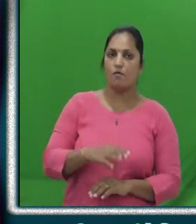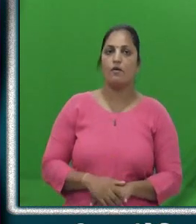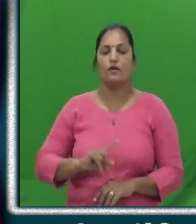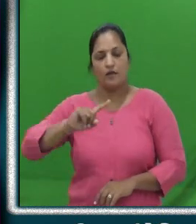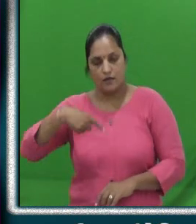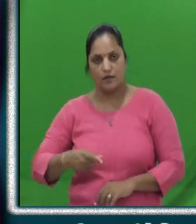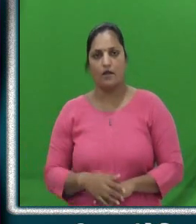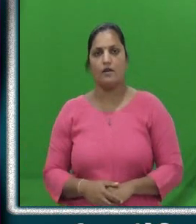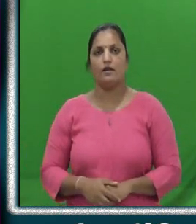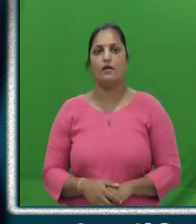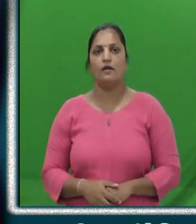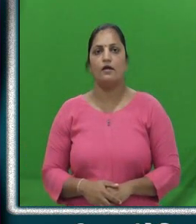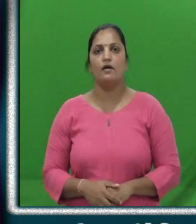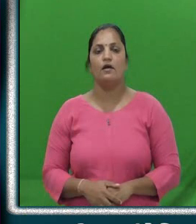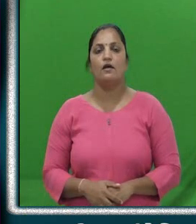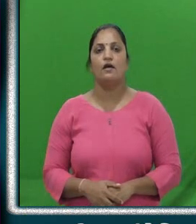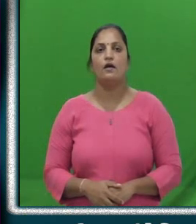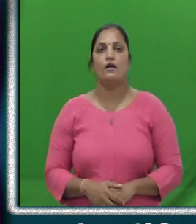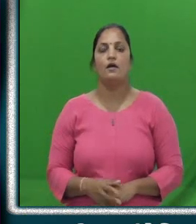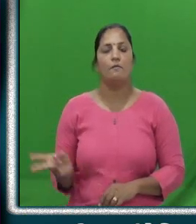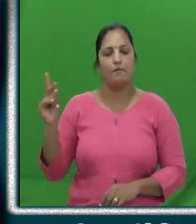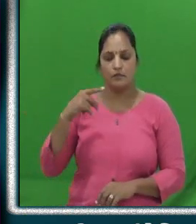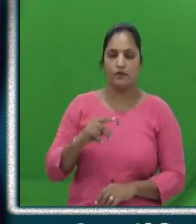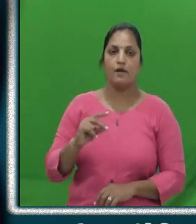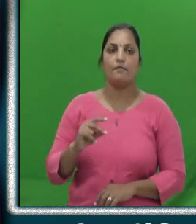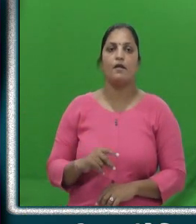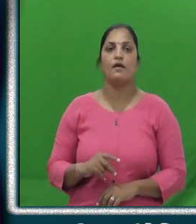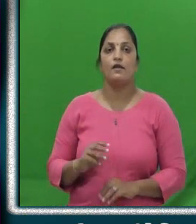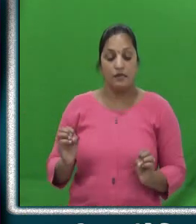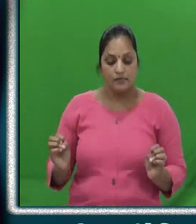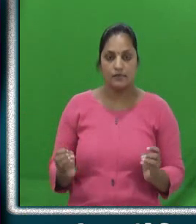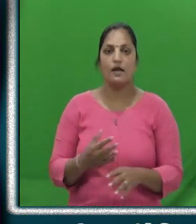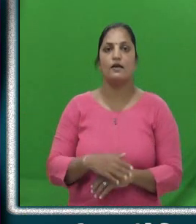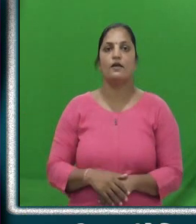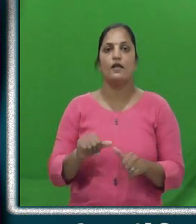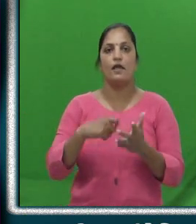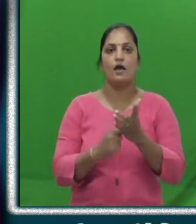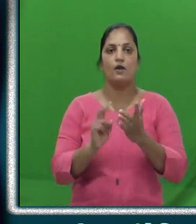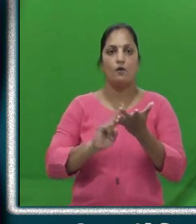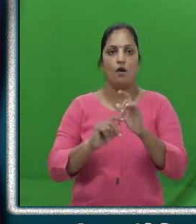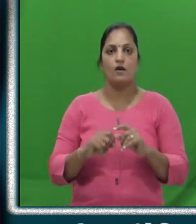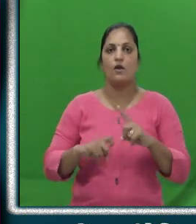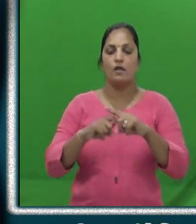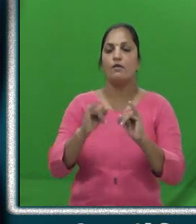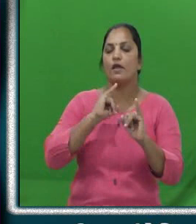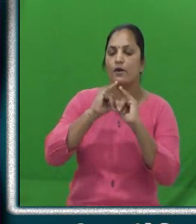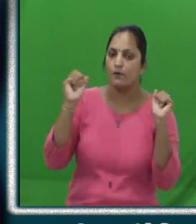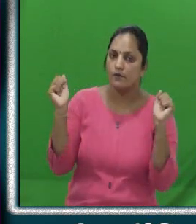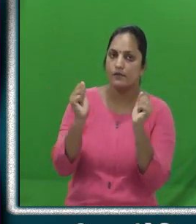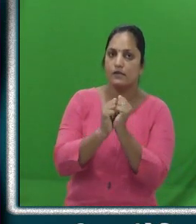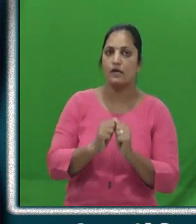એ આપણે જોઈ આવતીકાલે સેમ 2:15 કલાકે ફરીથી આપણે શરૂઆત કરીશું અરુણ